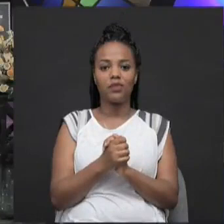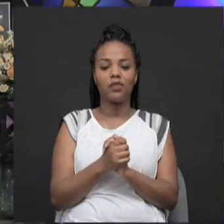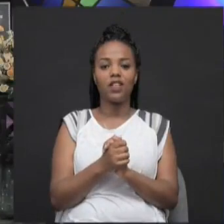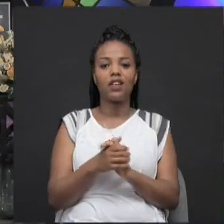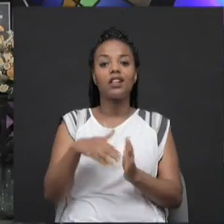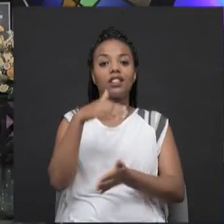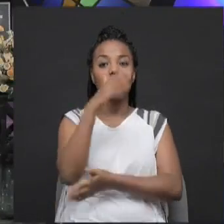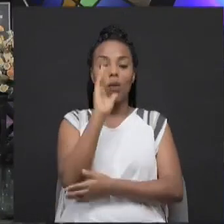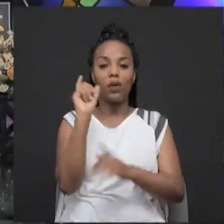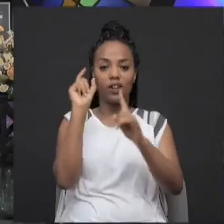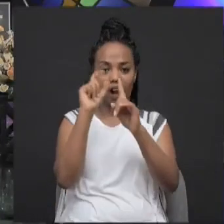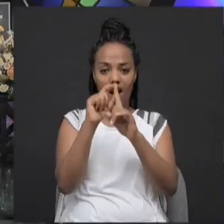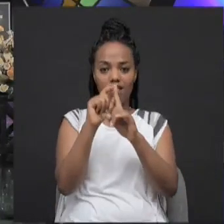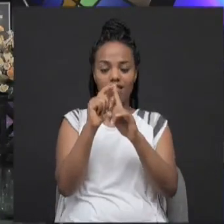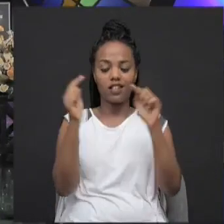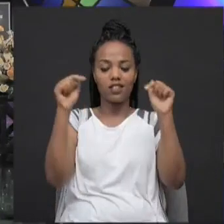እግዚአብሔርን ቃል ዛሬ